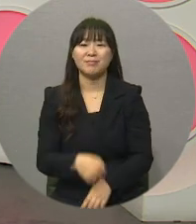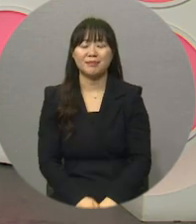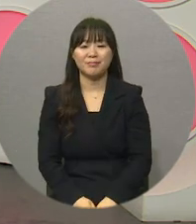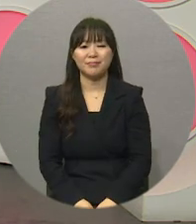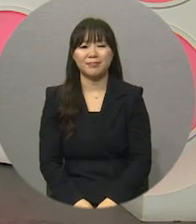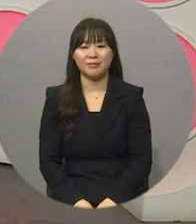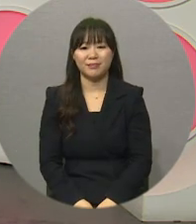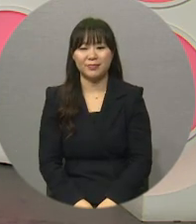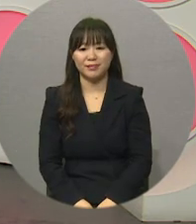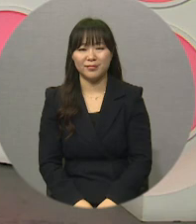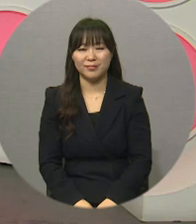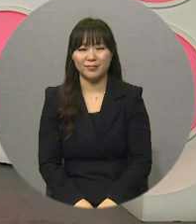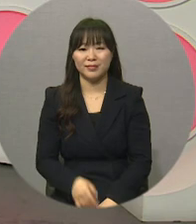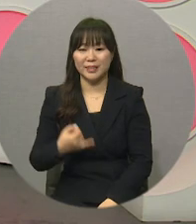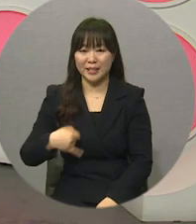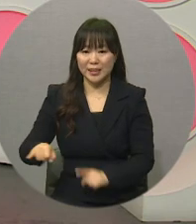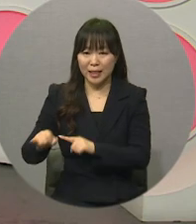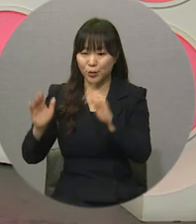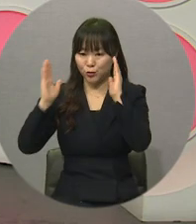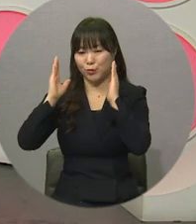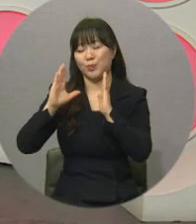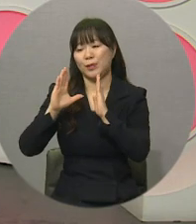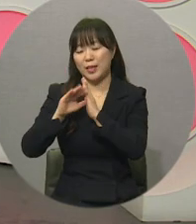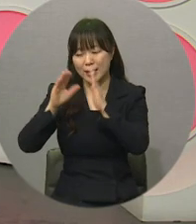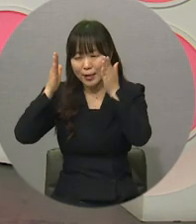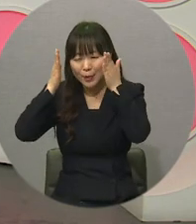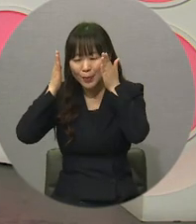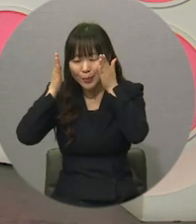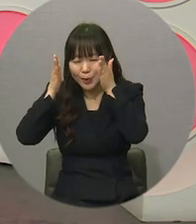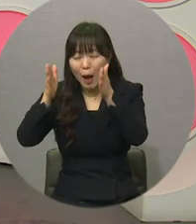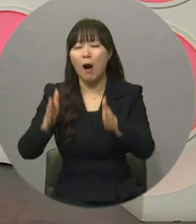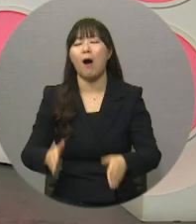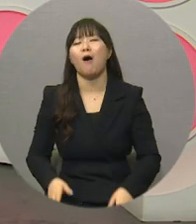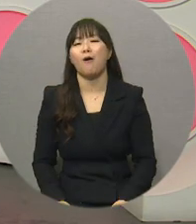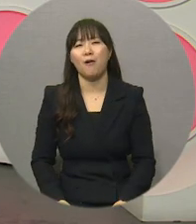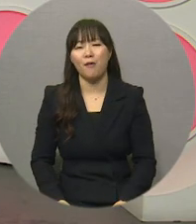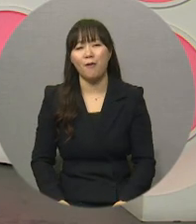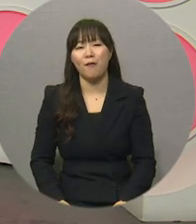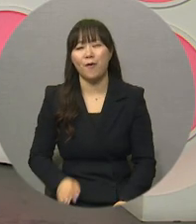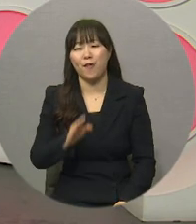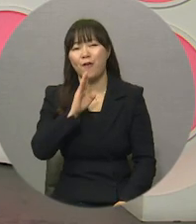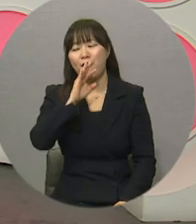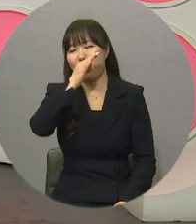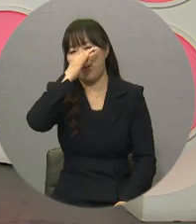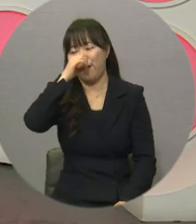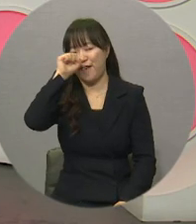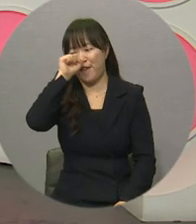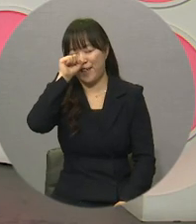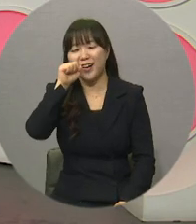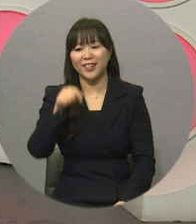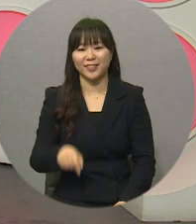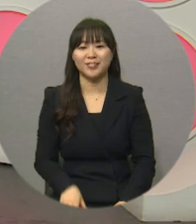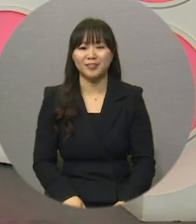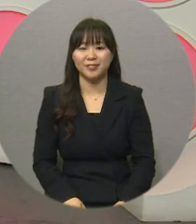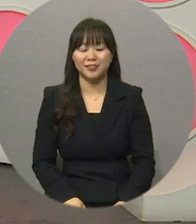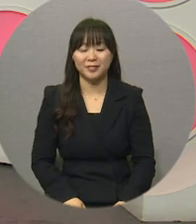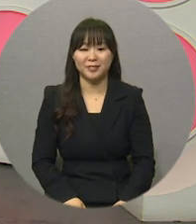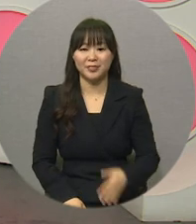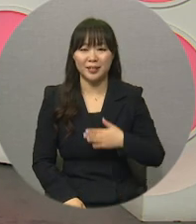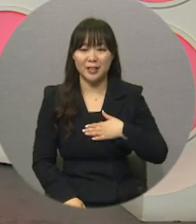웃었습니다. 딸아이는 수업 시간에 집중하게 되었다며 아주 좋아했습니다.